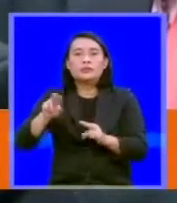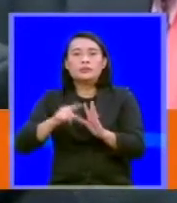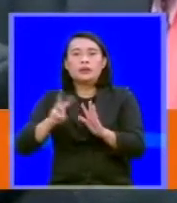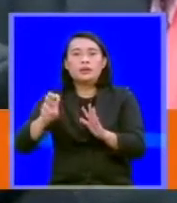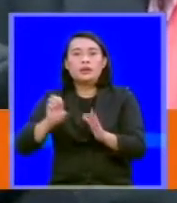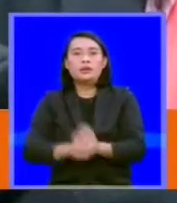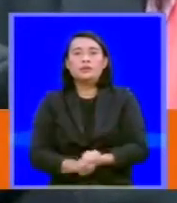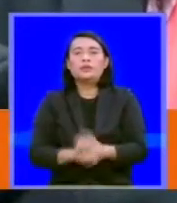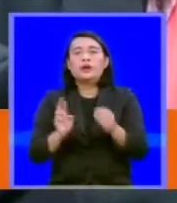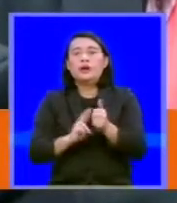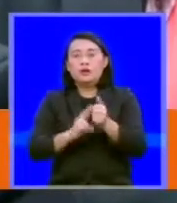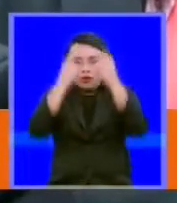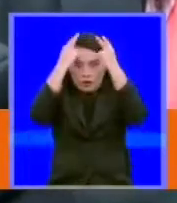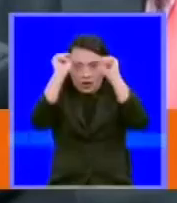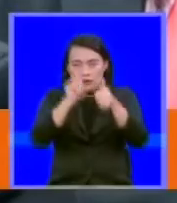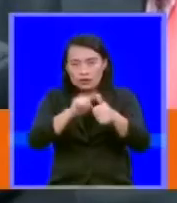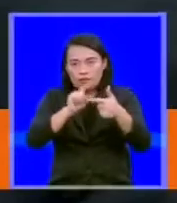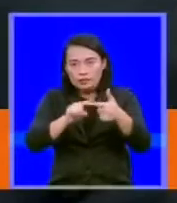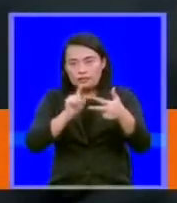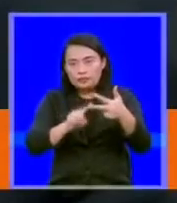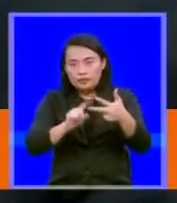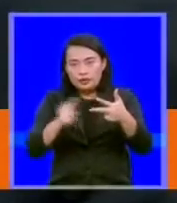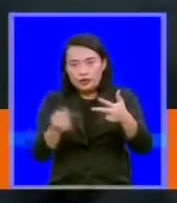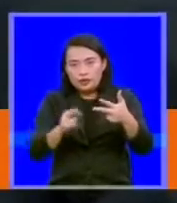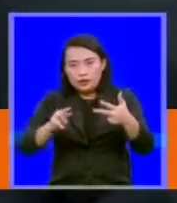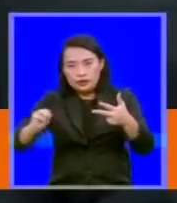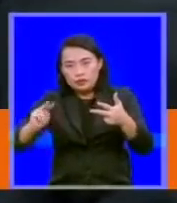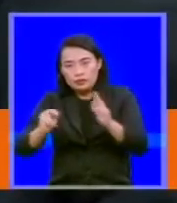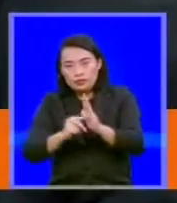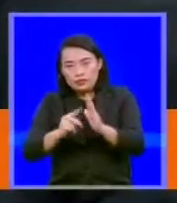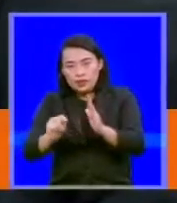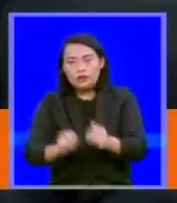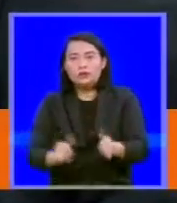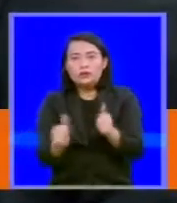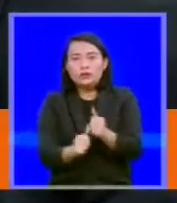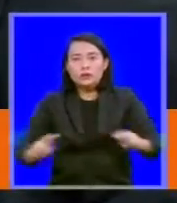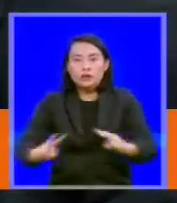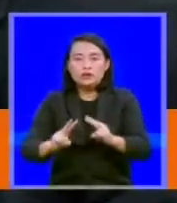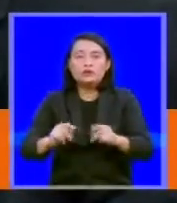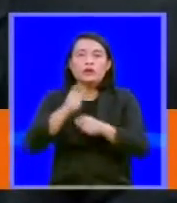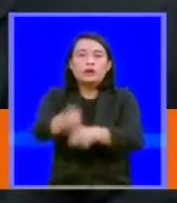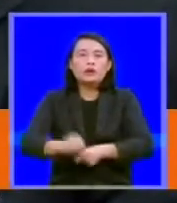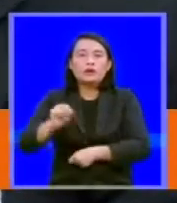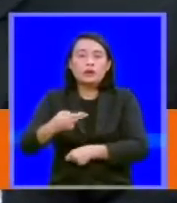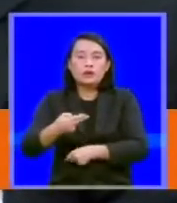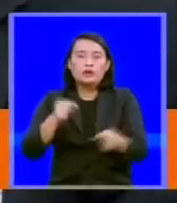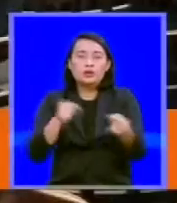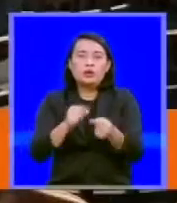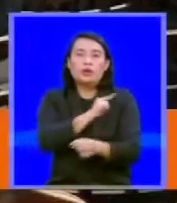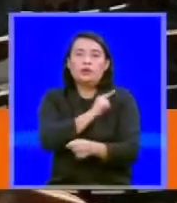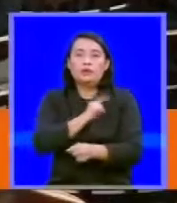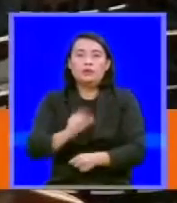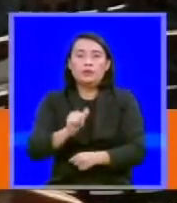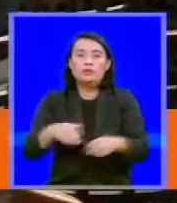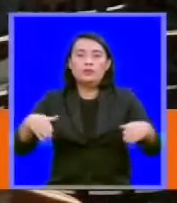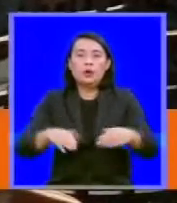ษณุเครืองามรองนายกรัฐมนตรีและร้อยเอกธรรมนัสพรหมเผ่ารัฐมนตรีช่วยว่าการกระทรวงเกษตรและสหกรณ์ให้เป็นหน้าที่รับผิดชอบหลักของพรร